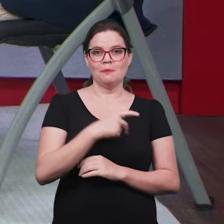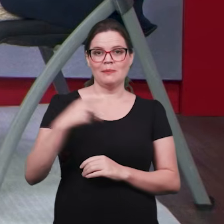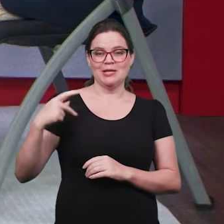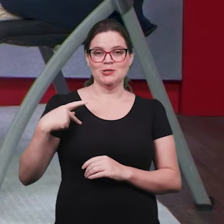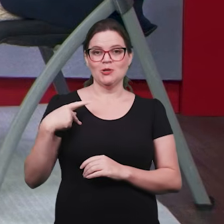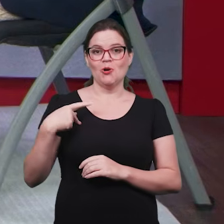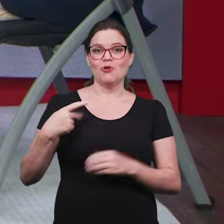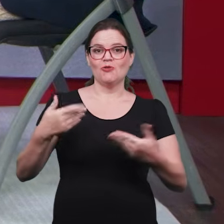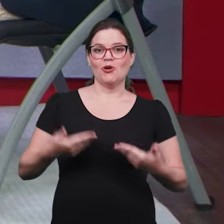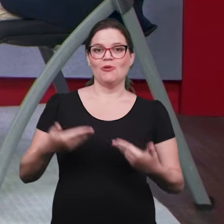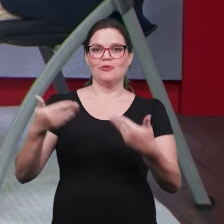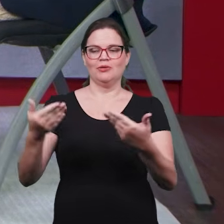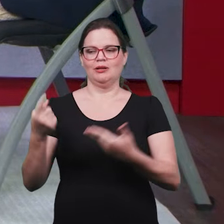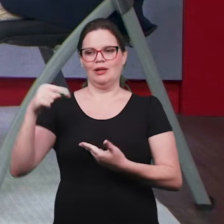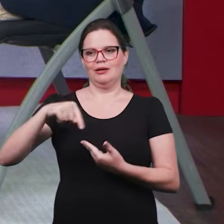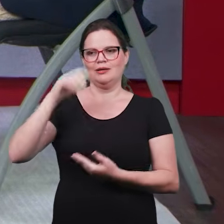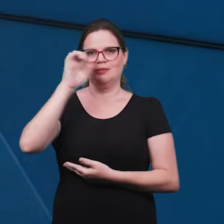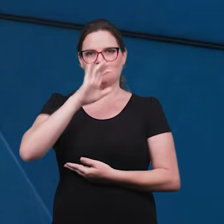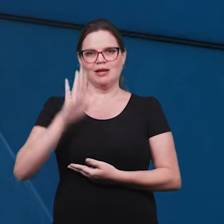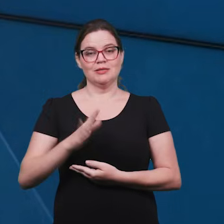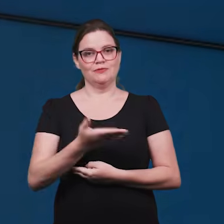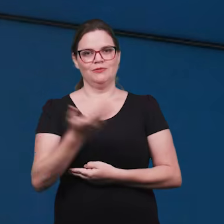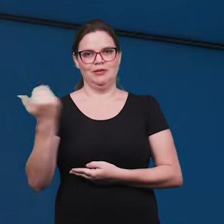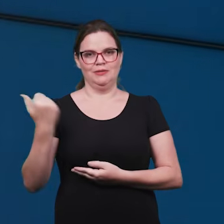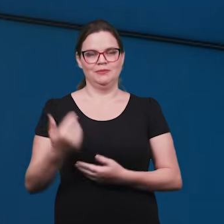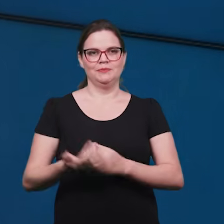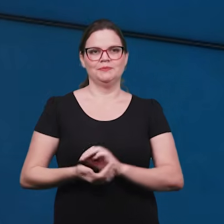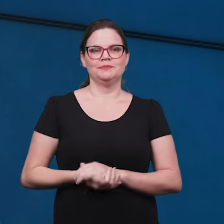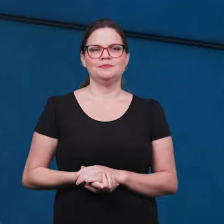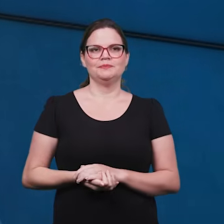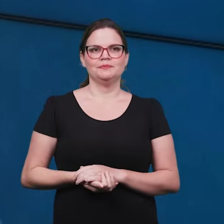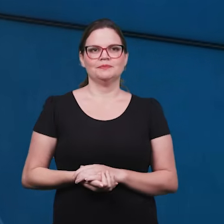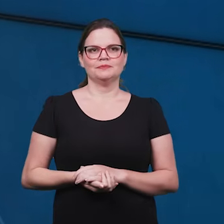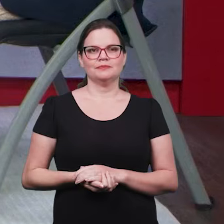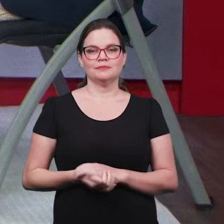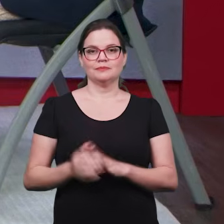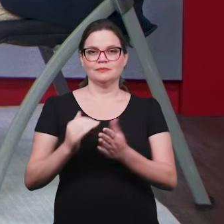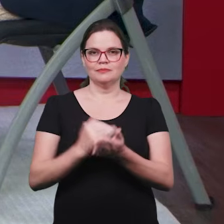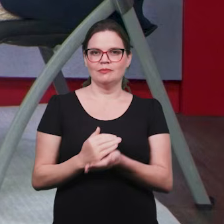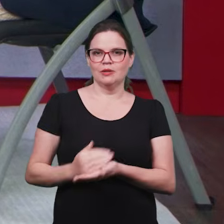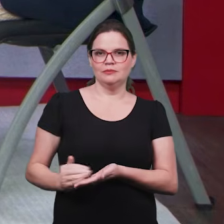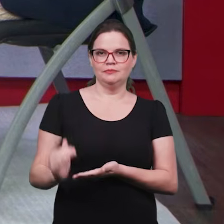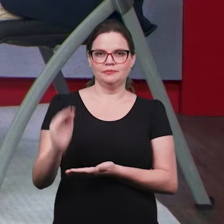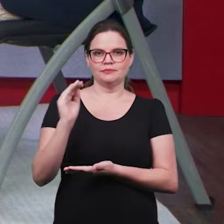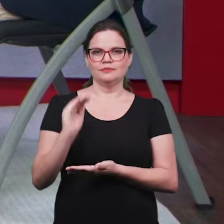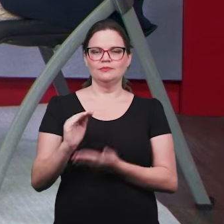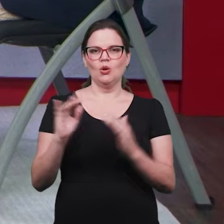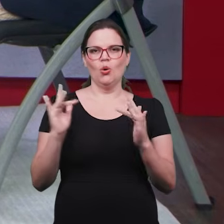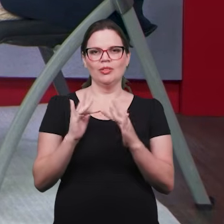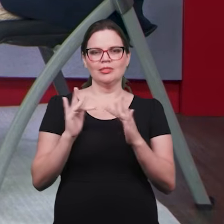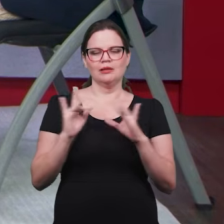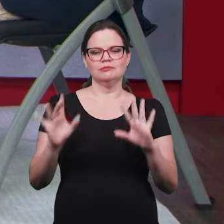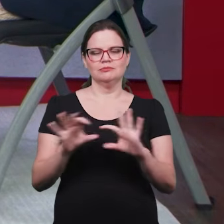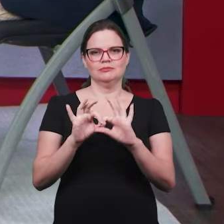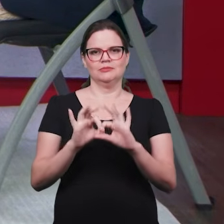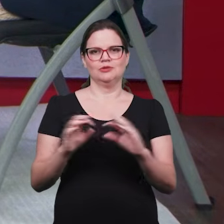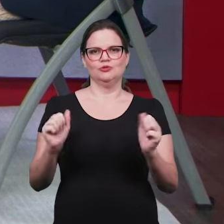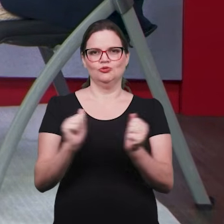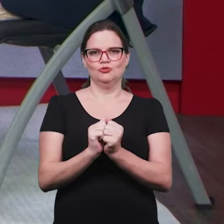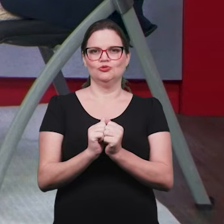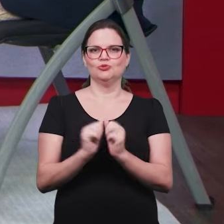foi convidado a estar aqui no Brasil. И начал это самые связи. E assim que começou o